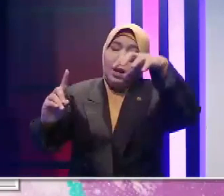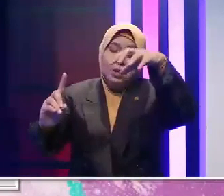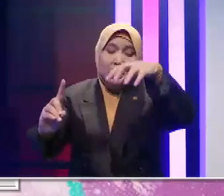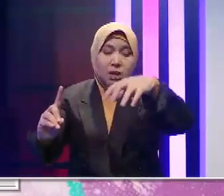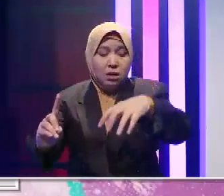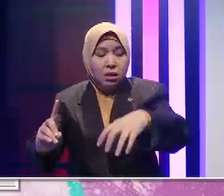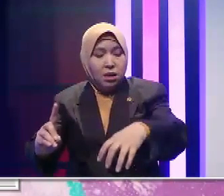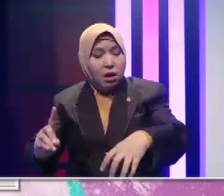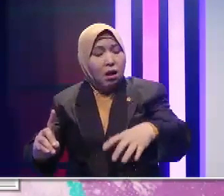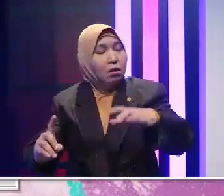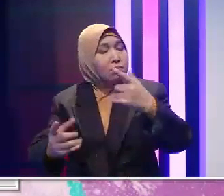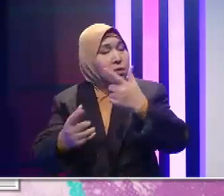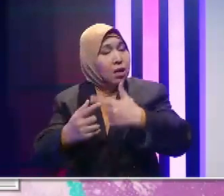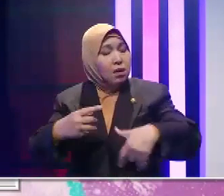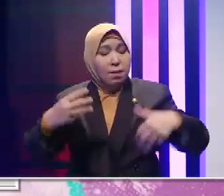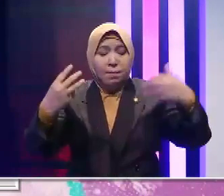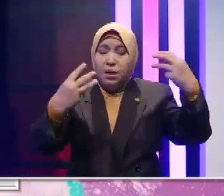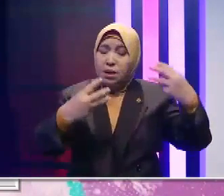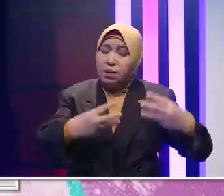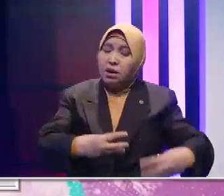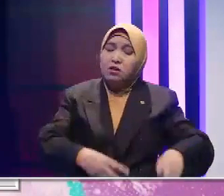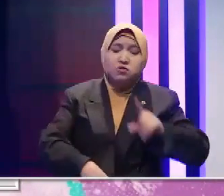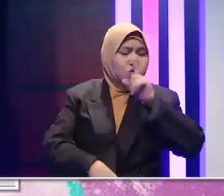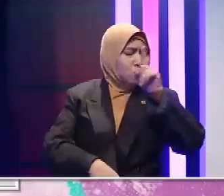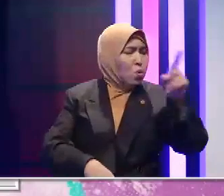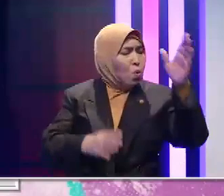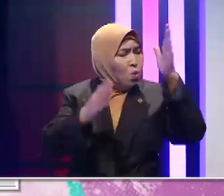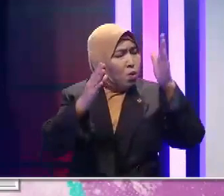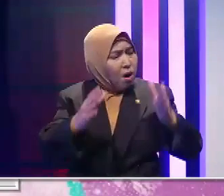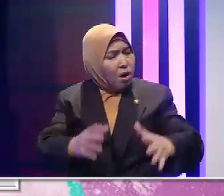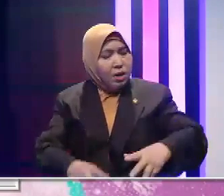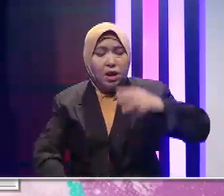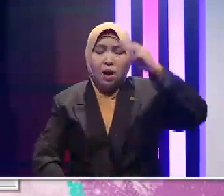ilal madinati